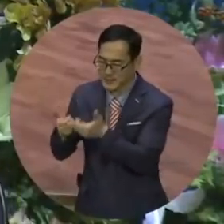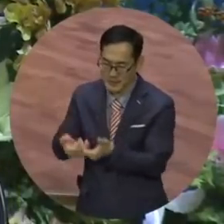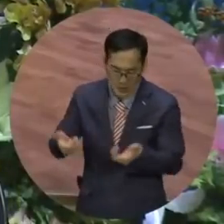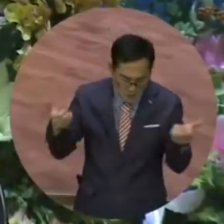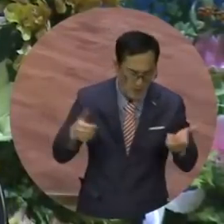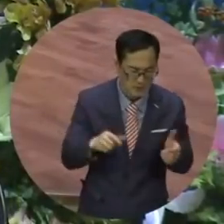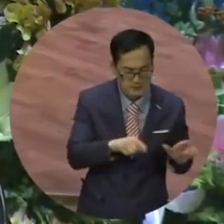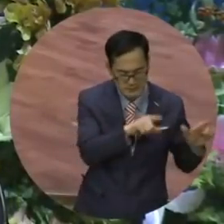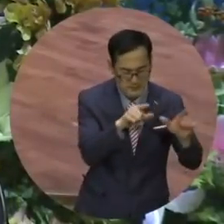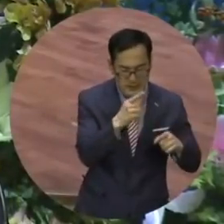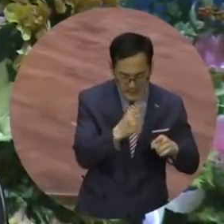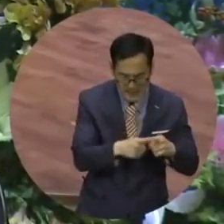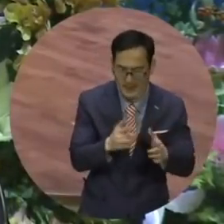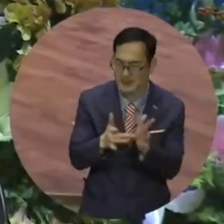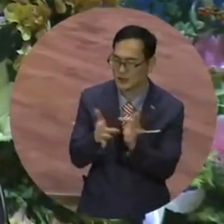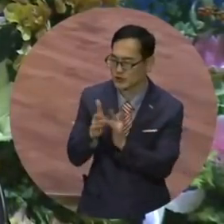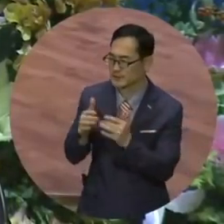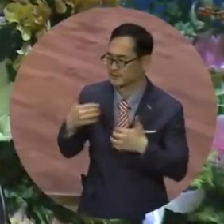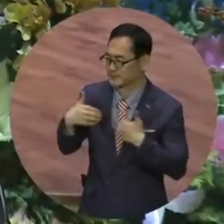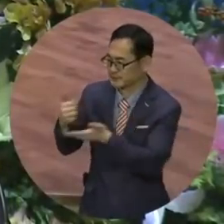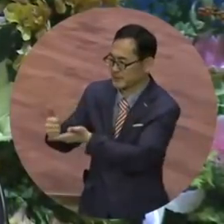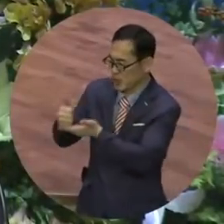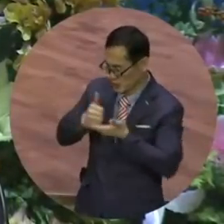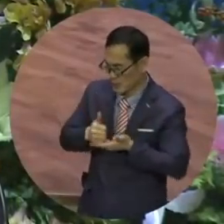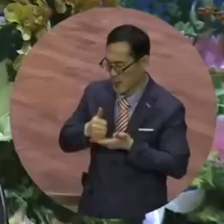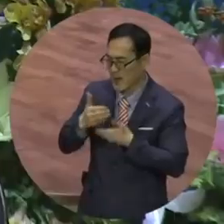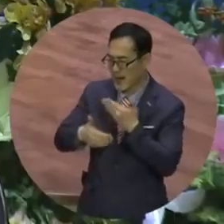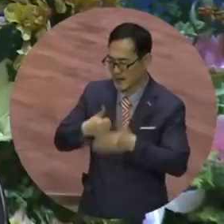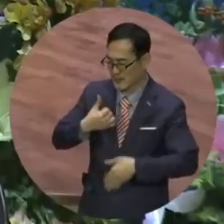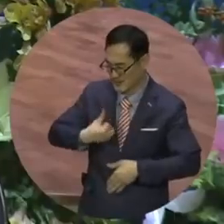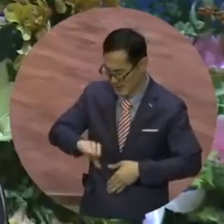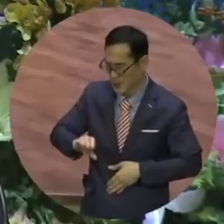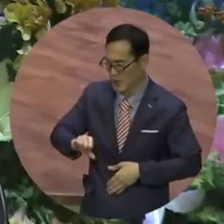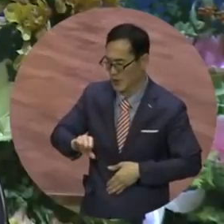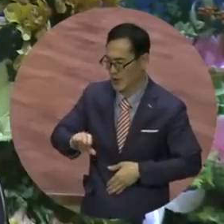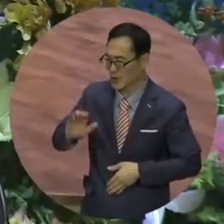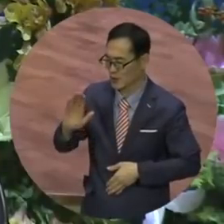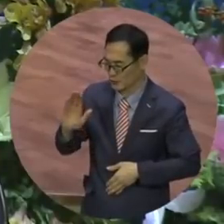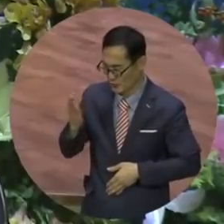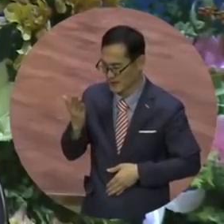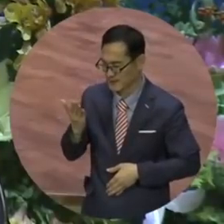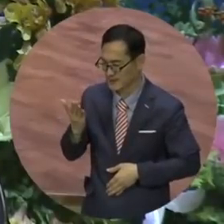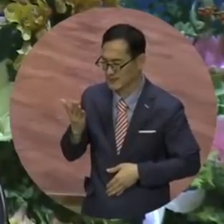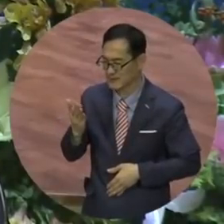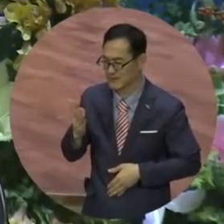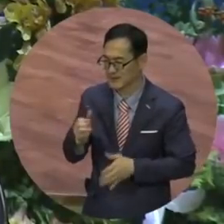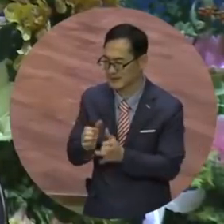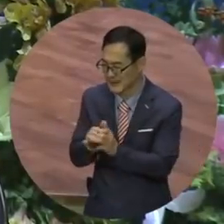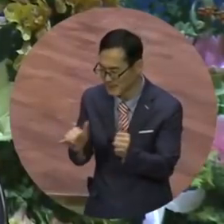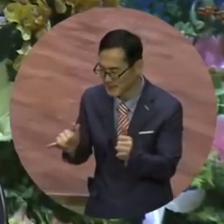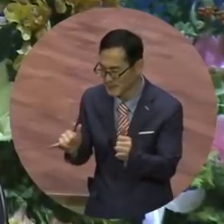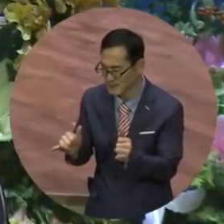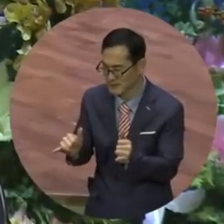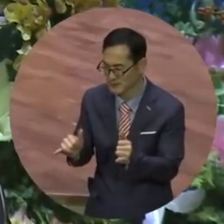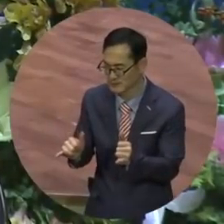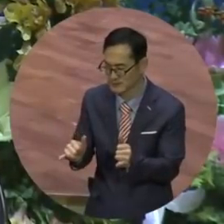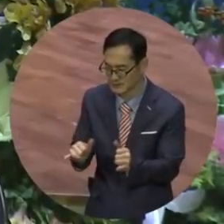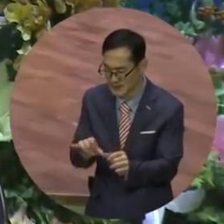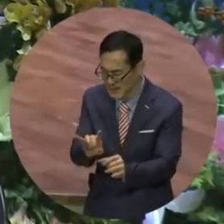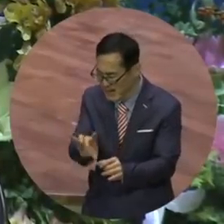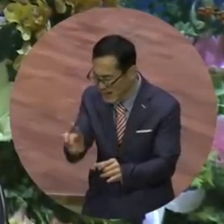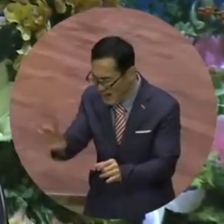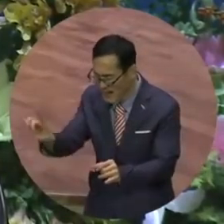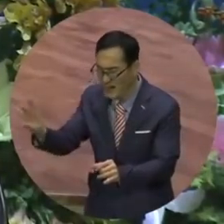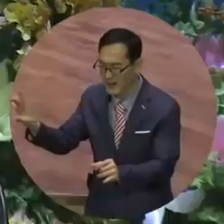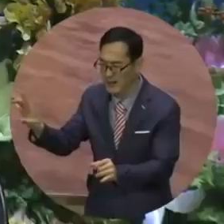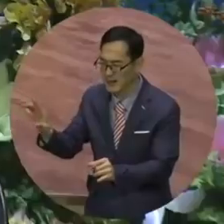그리스도를 영접하고 하나님의 자녀가 되어 이 자리에 온 우리 새가족들 한 영혼 한 영혼 천하보다 귀한데